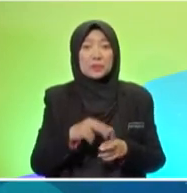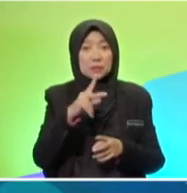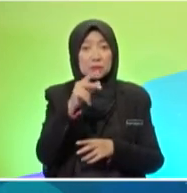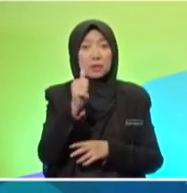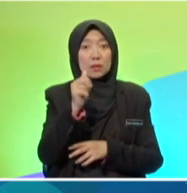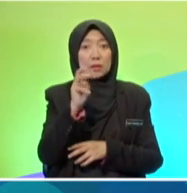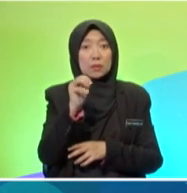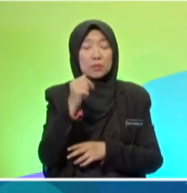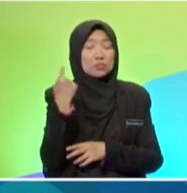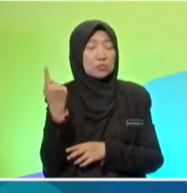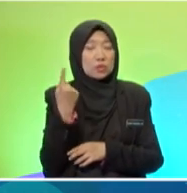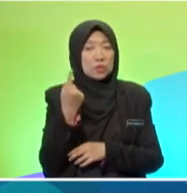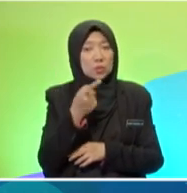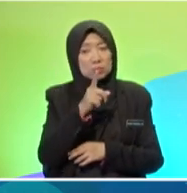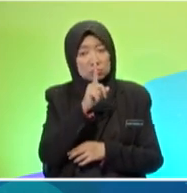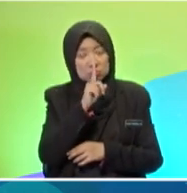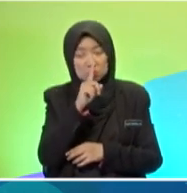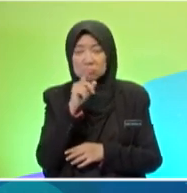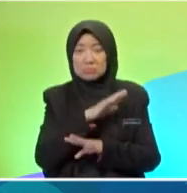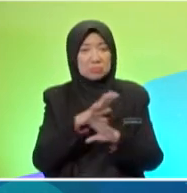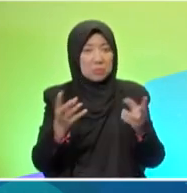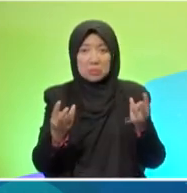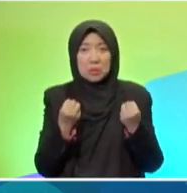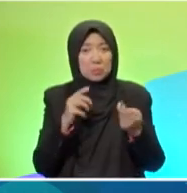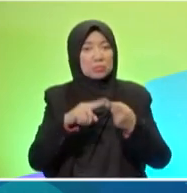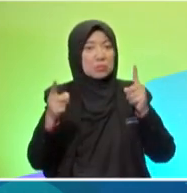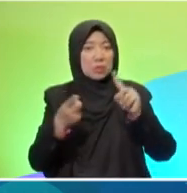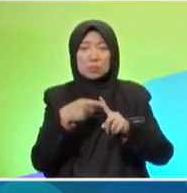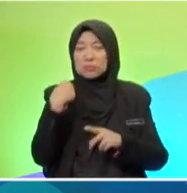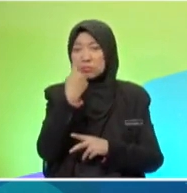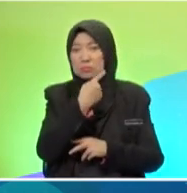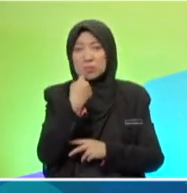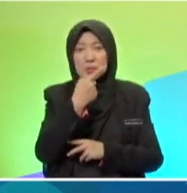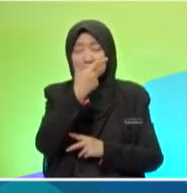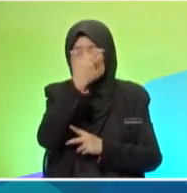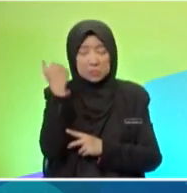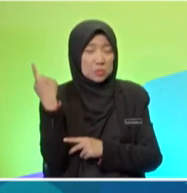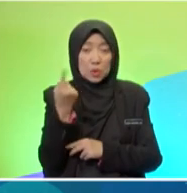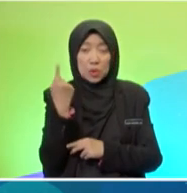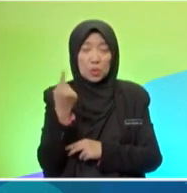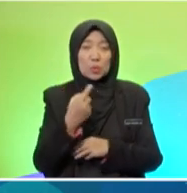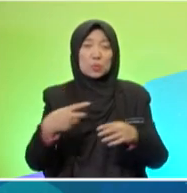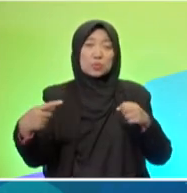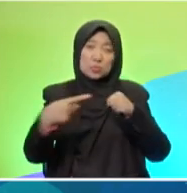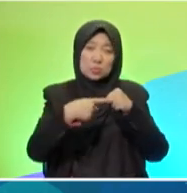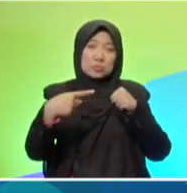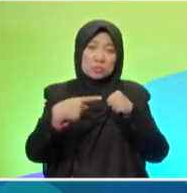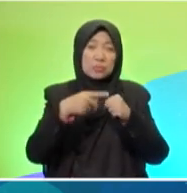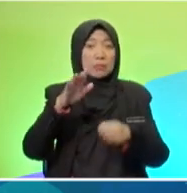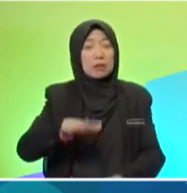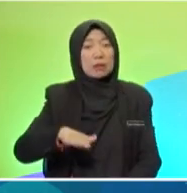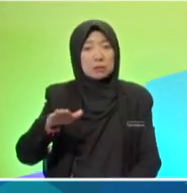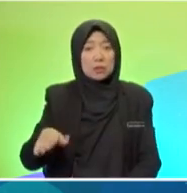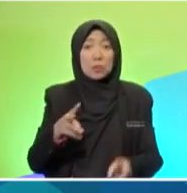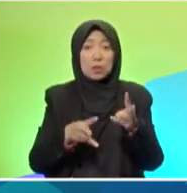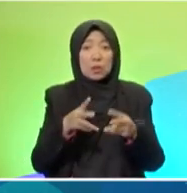sendirian dan tidak mau berkawan dengan sesi Apa karena sering dipersalahkan oleh Adik beradiknya walaupun dalam